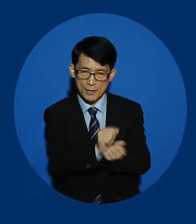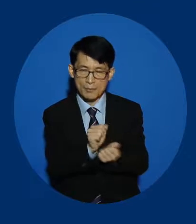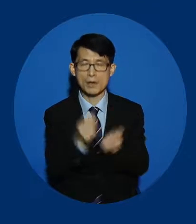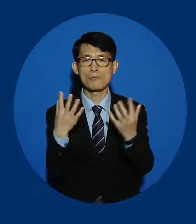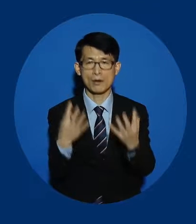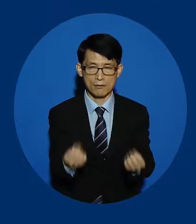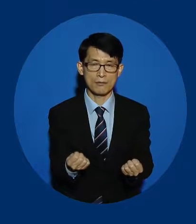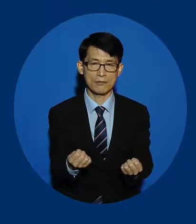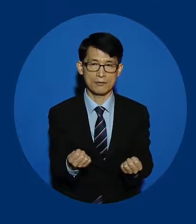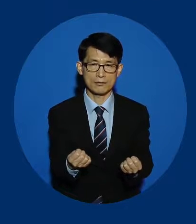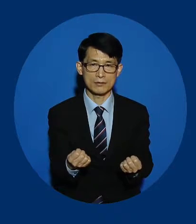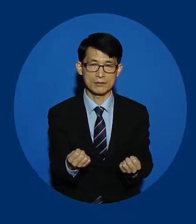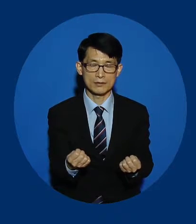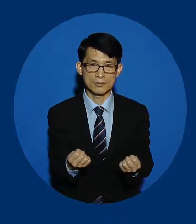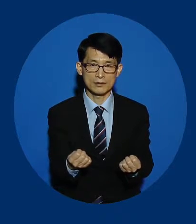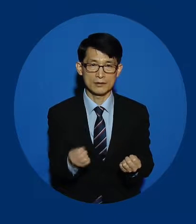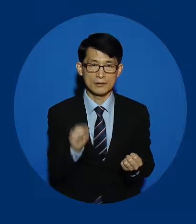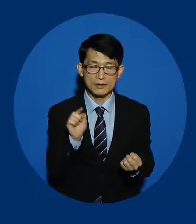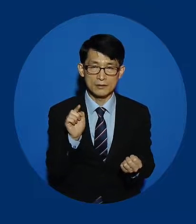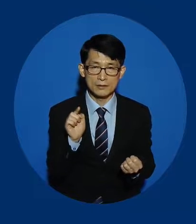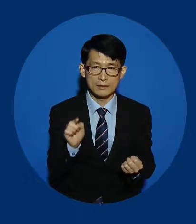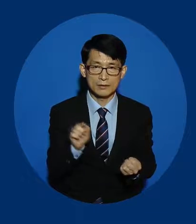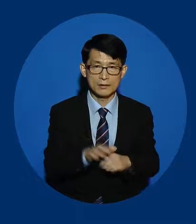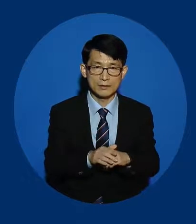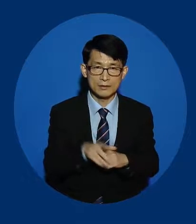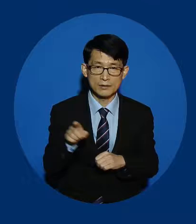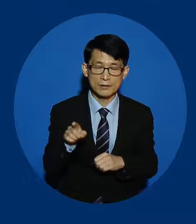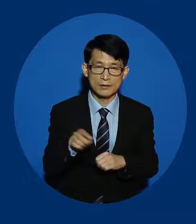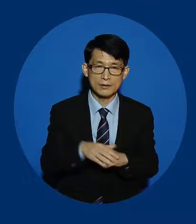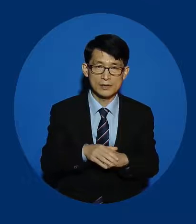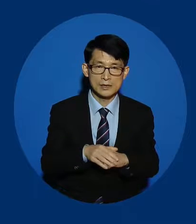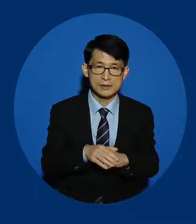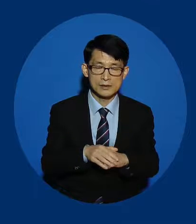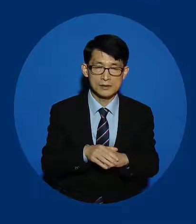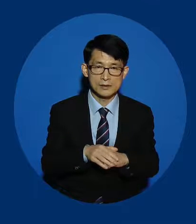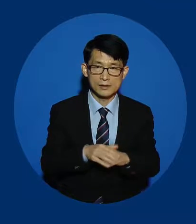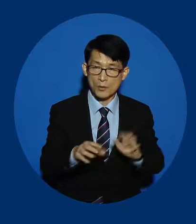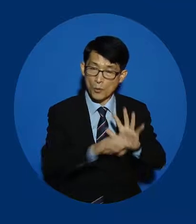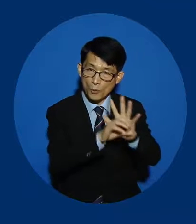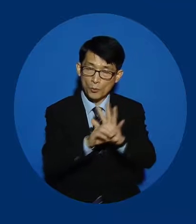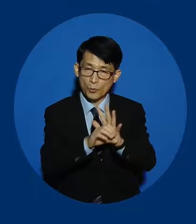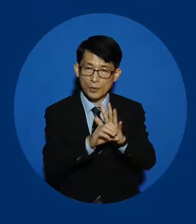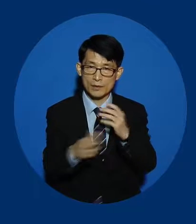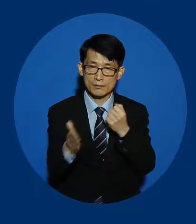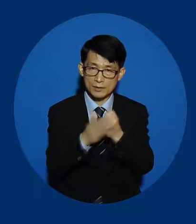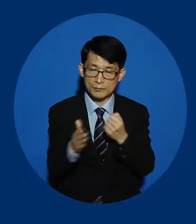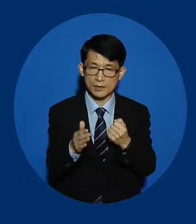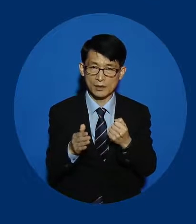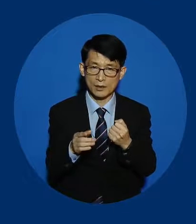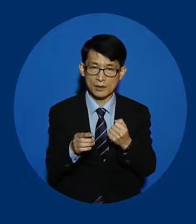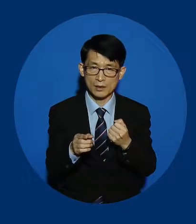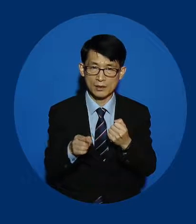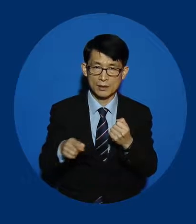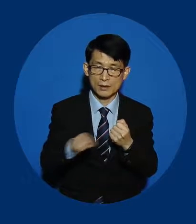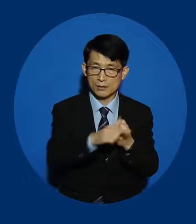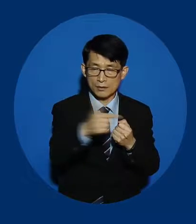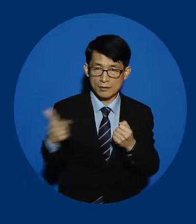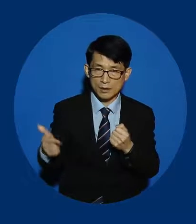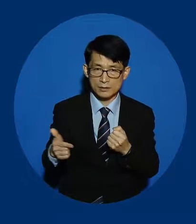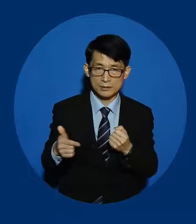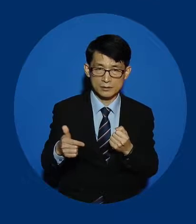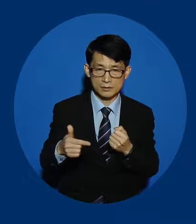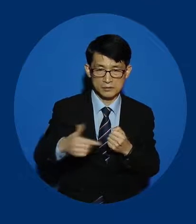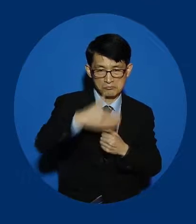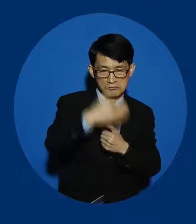나왔고요. 근데 이게 사실 문제라기보다는 코로나19로 인해서 생기는 그 통제,